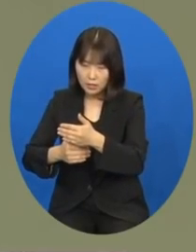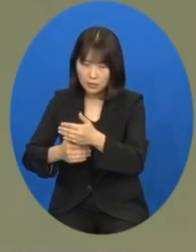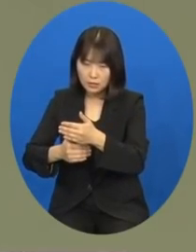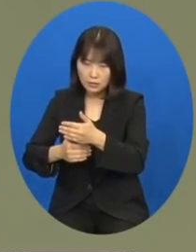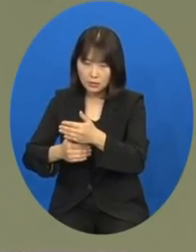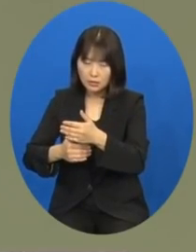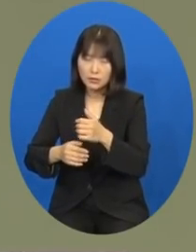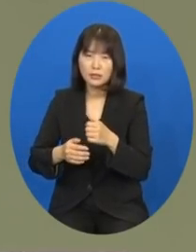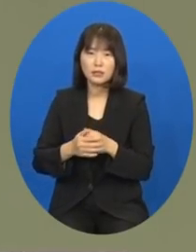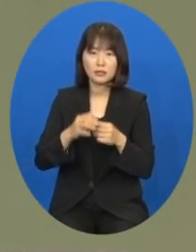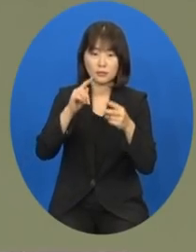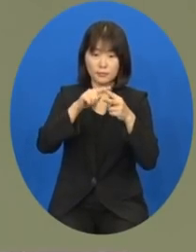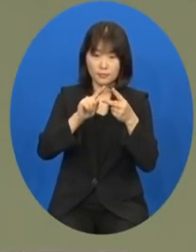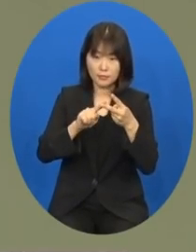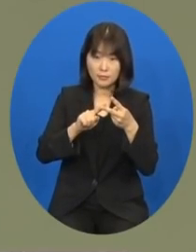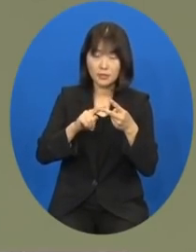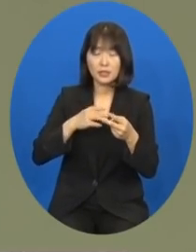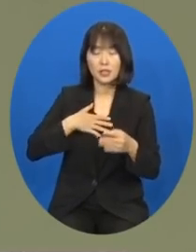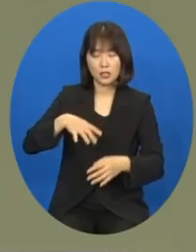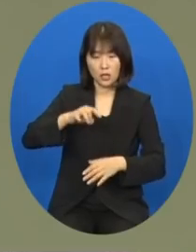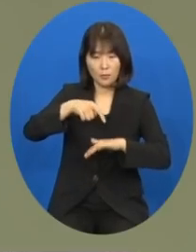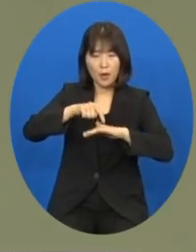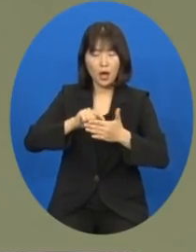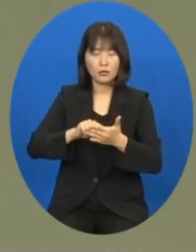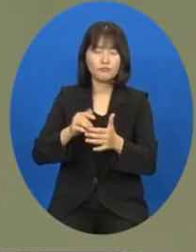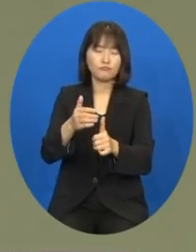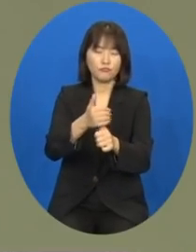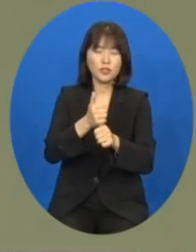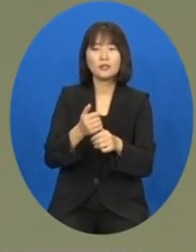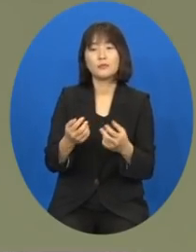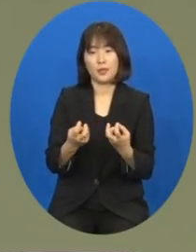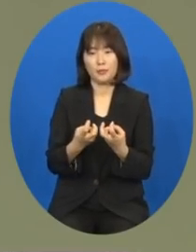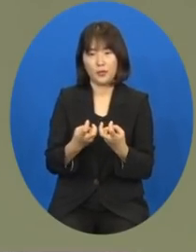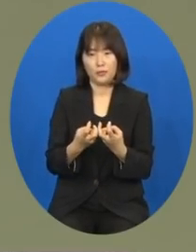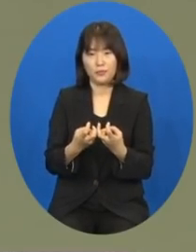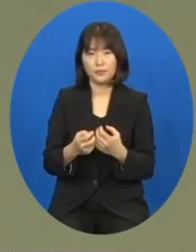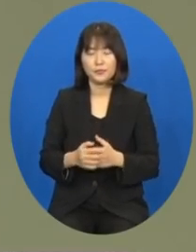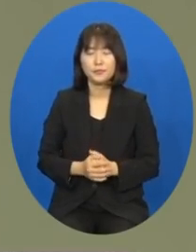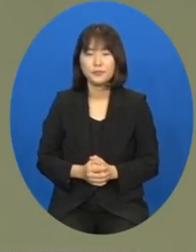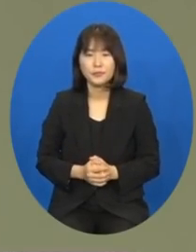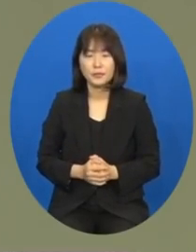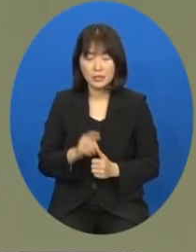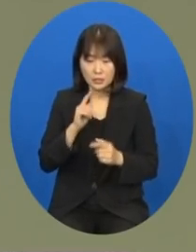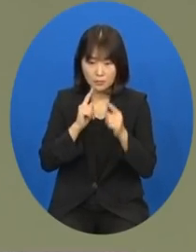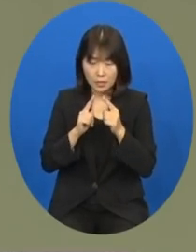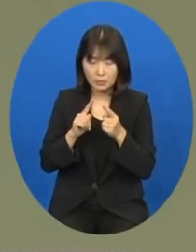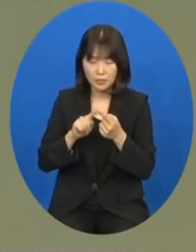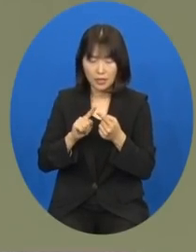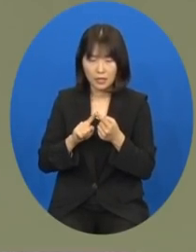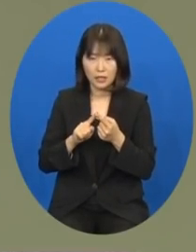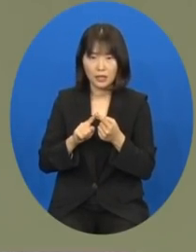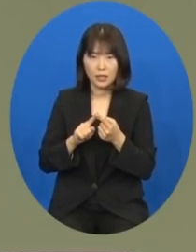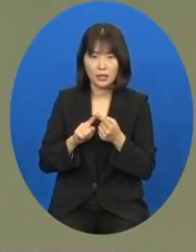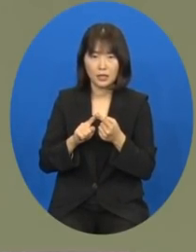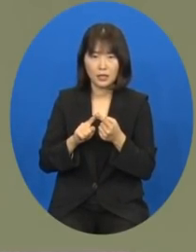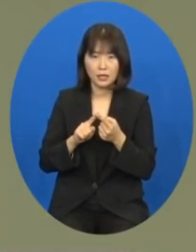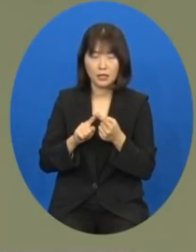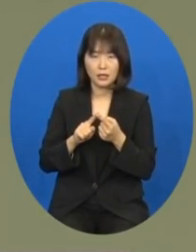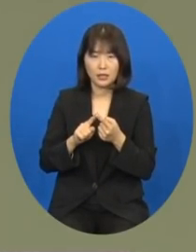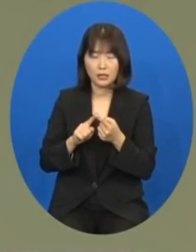붙잡는 방법입니다 저는 이제 이 말씀의 그때 드리면서 그 부탁을